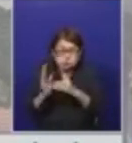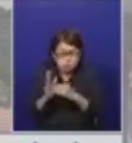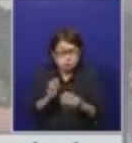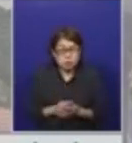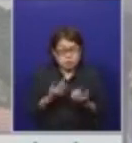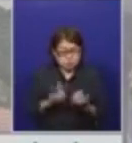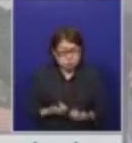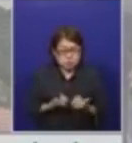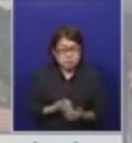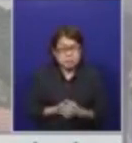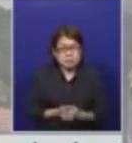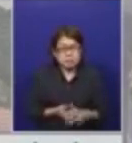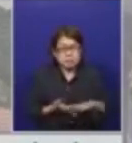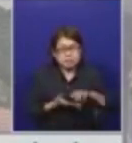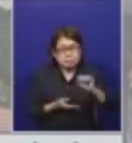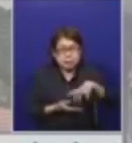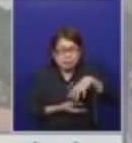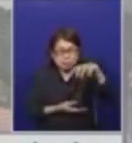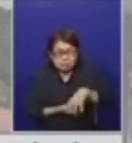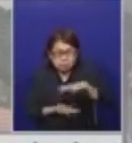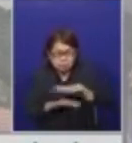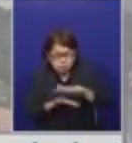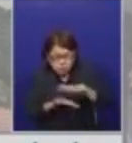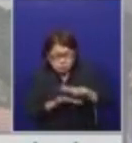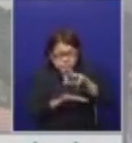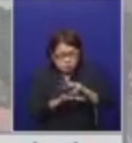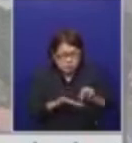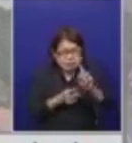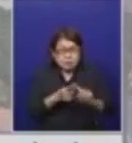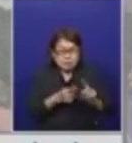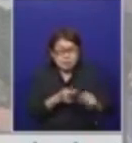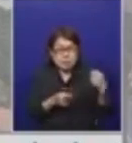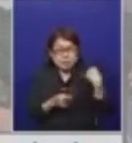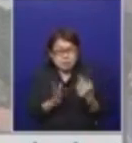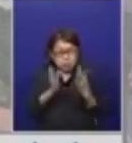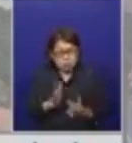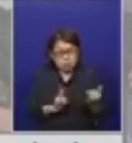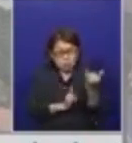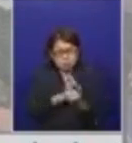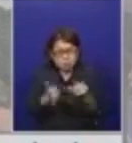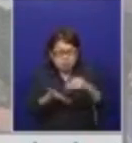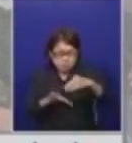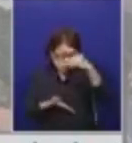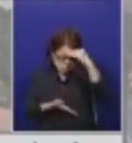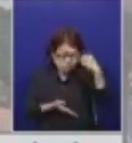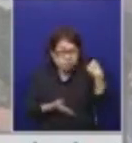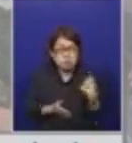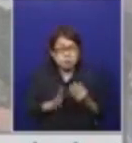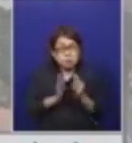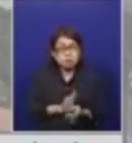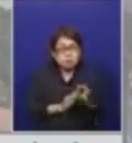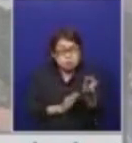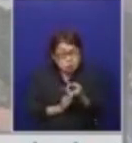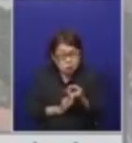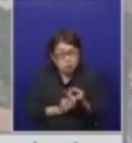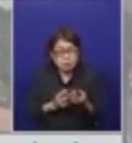จุบันเนี่ยสถาบันการศึกษาในพื้นที่ต่างๆเนี่ยมีนักศึกษาน้อยลงอยู่แล้วนะครับตรงนี้เนี่ยผมคิด